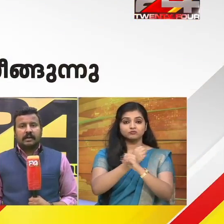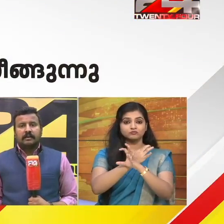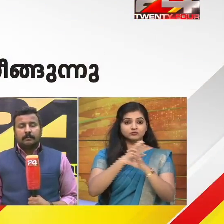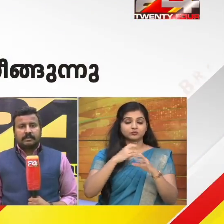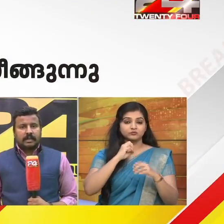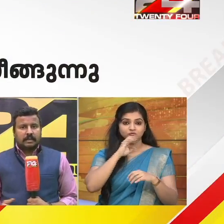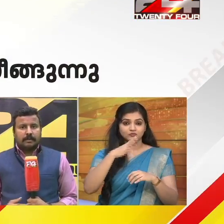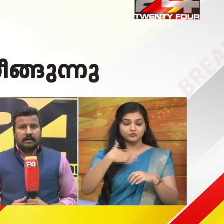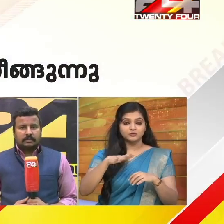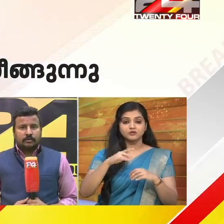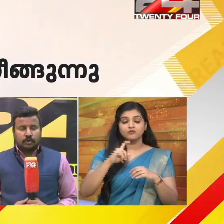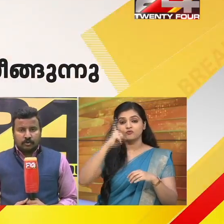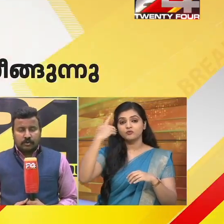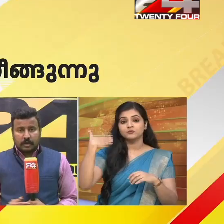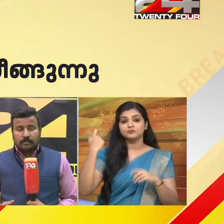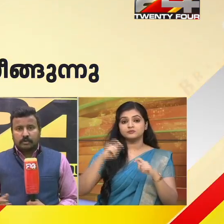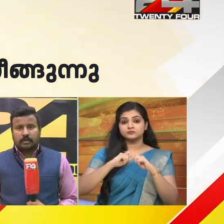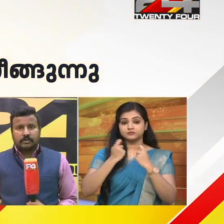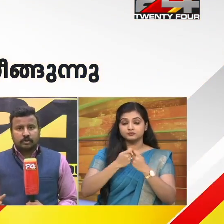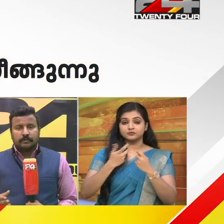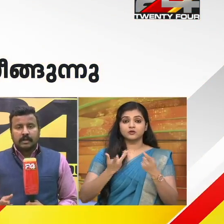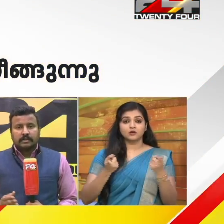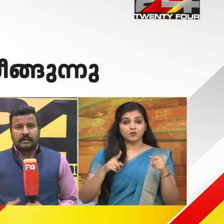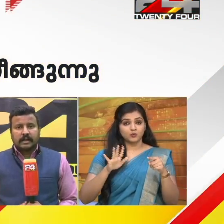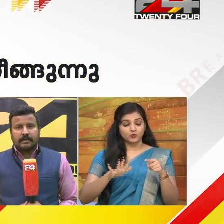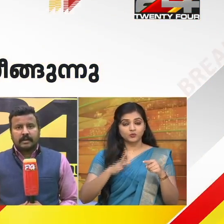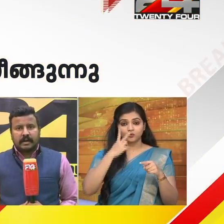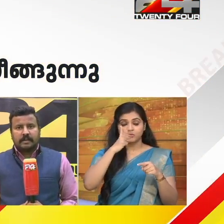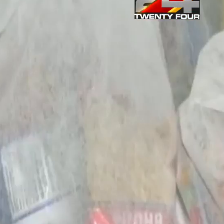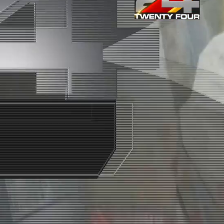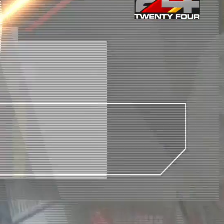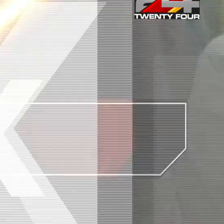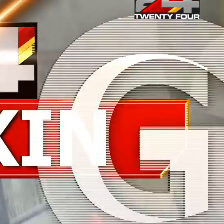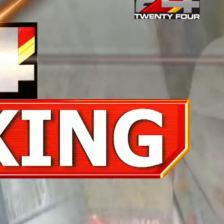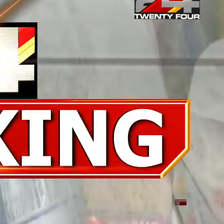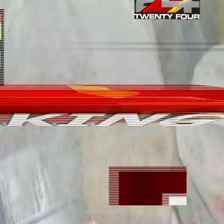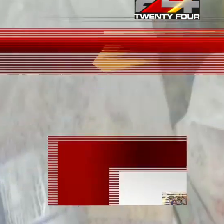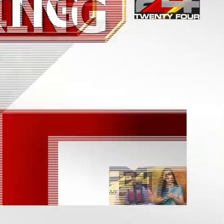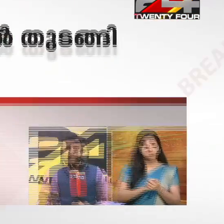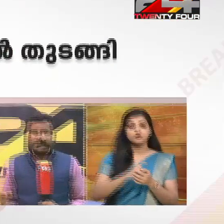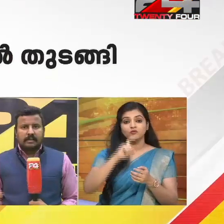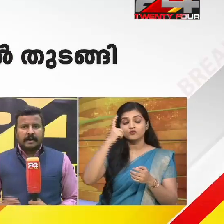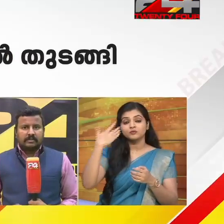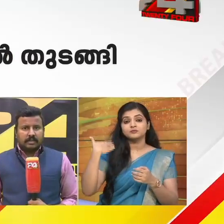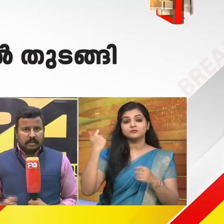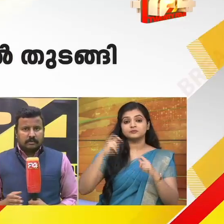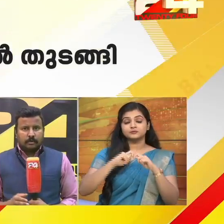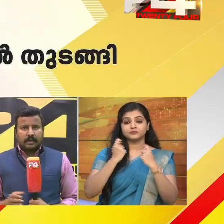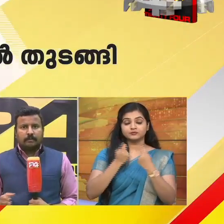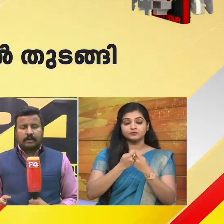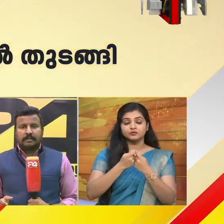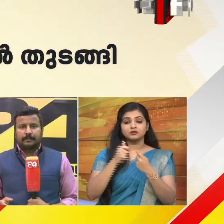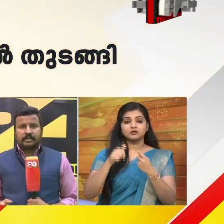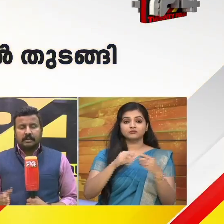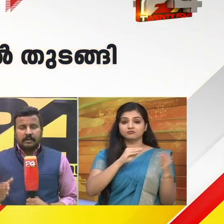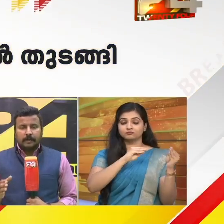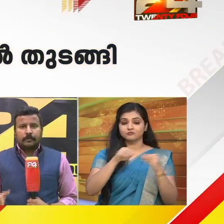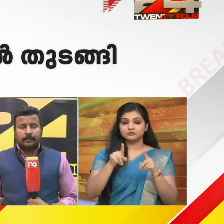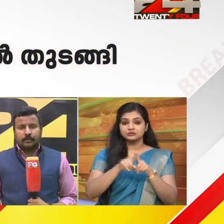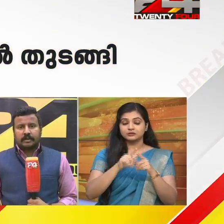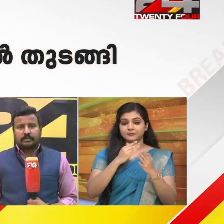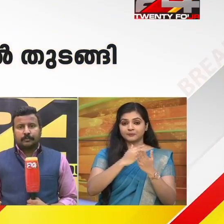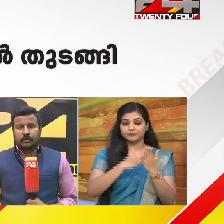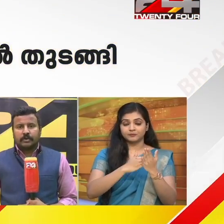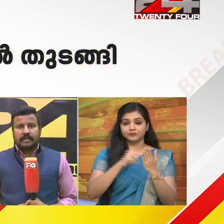വിദേശകാര്യ മന്ത്രാലയത്തിന്റെ ഭാഗത്തുനിന്നുണ്ടോ ഉണ്ടാകുമോ എന്നുള്ളത് ഏറ്റവും നിർണായകമായ കാര്യമാണ്. കാരണം വിദേശകാര്യ വക്താവ് അരിന്ദം ബാഗ്ജി ഈ ഒഴിപ്പിക്കലുമായി ബന്ധപ്പെട്ട്